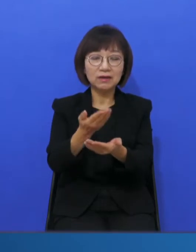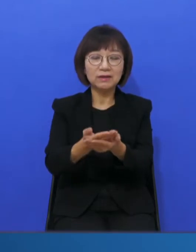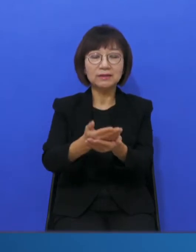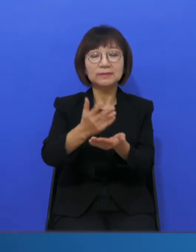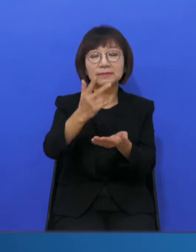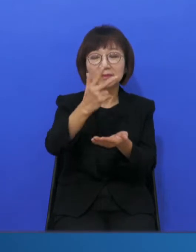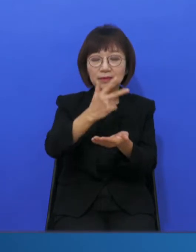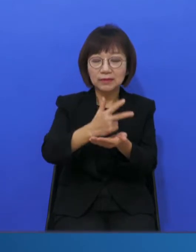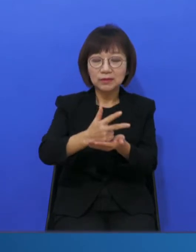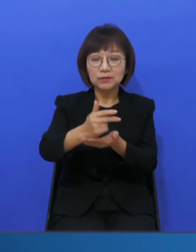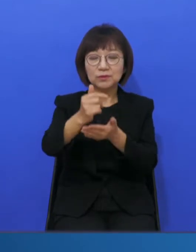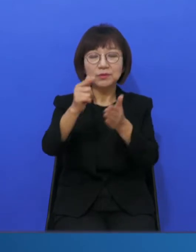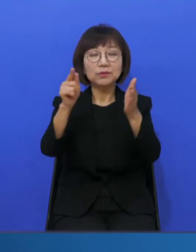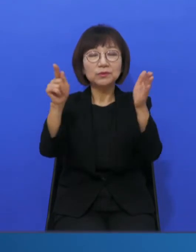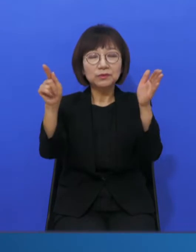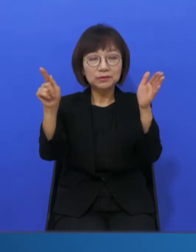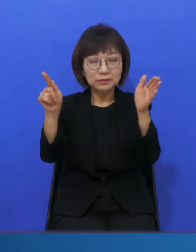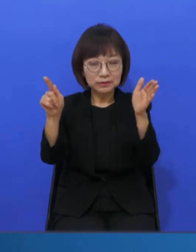주소서.